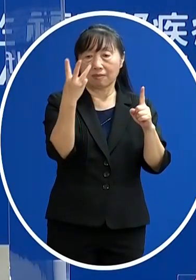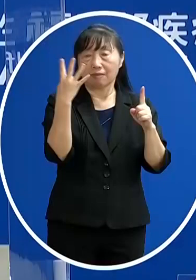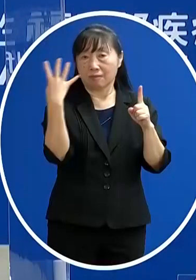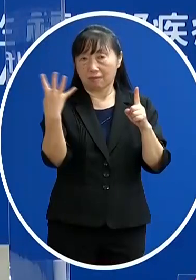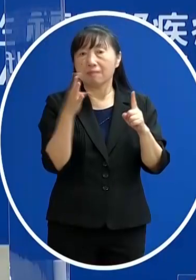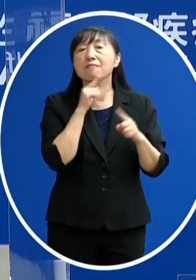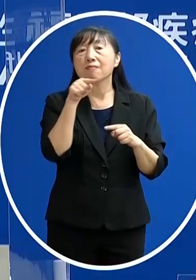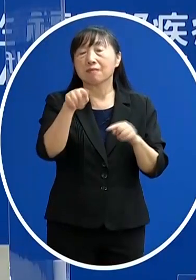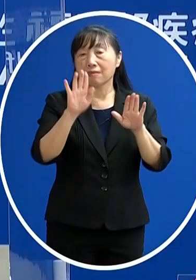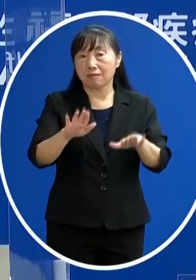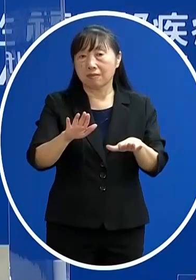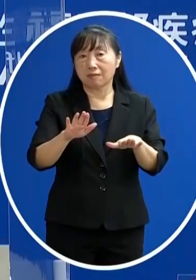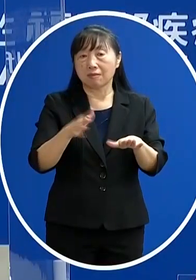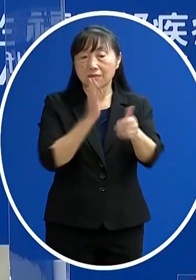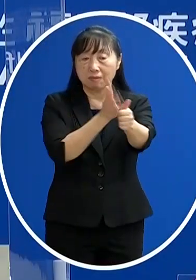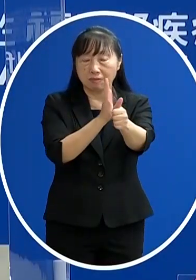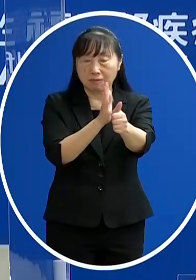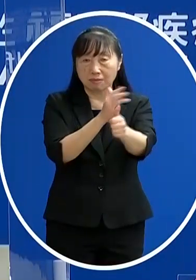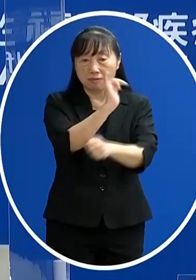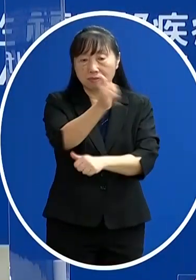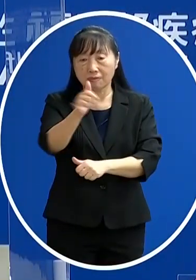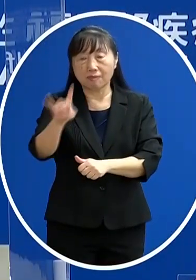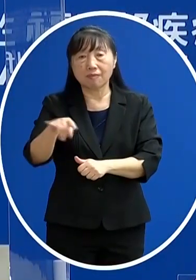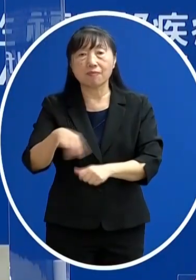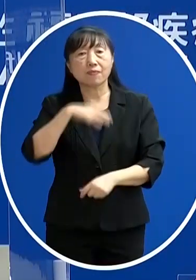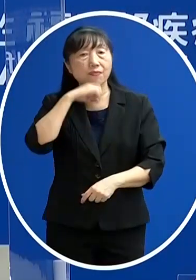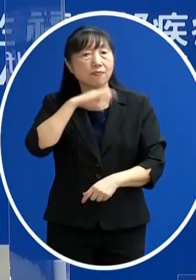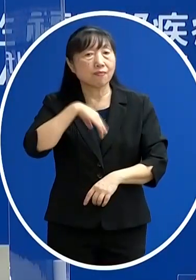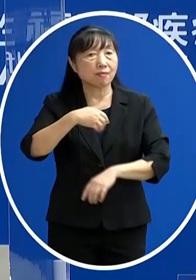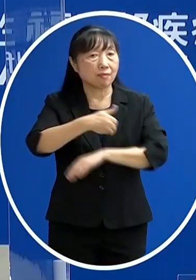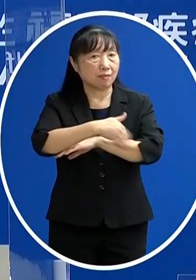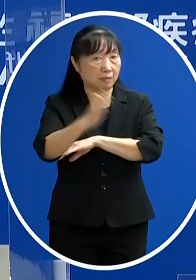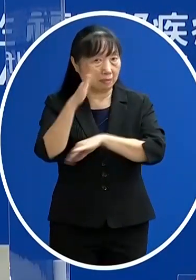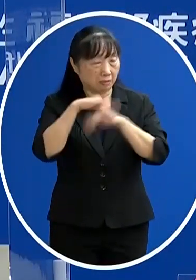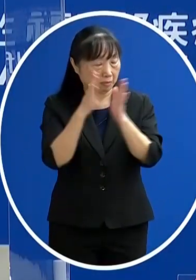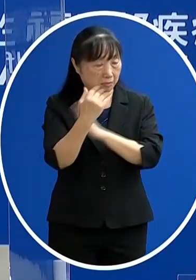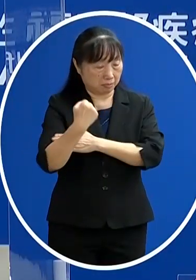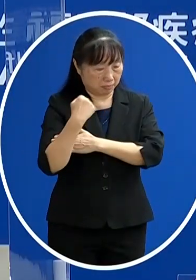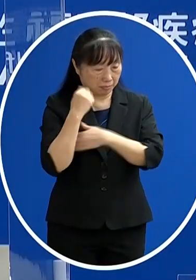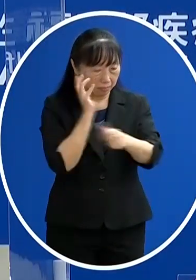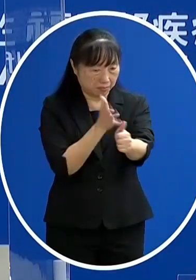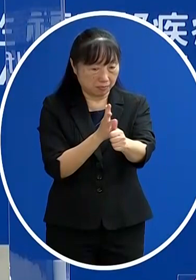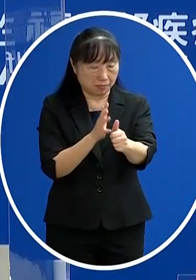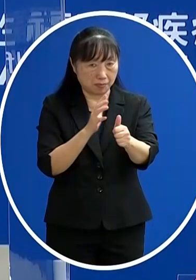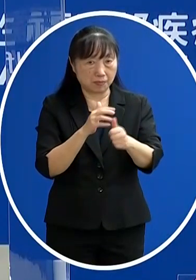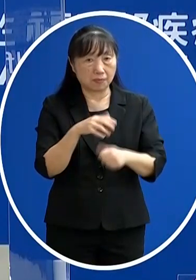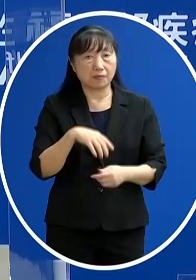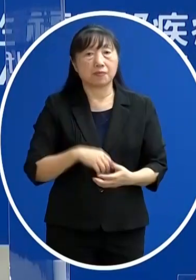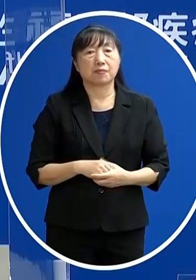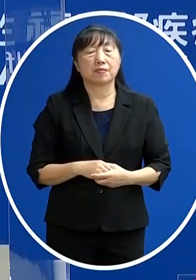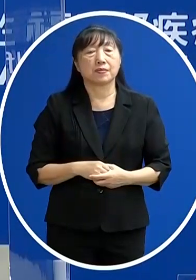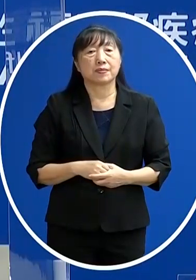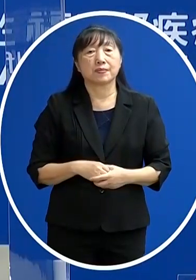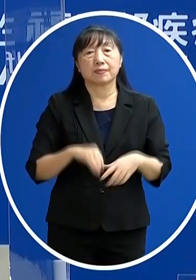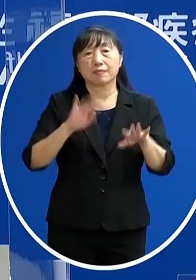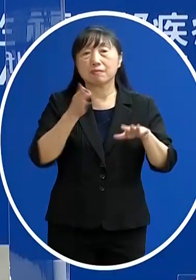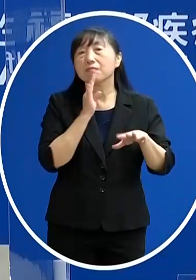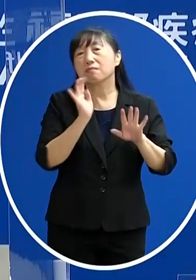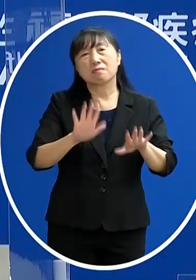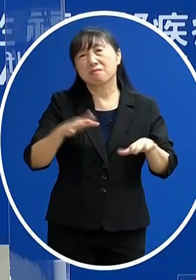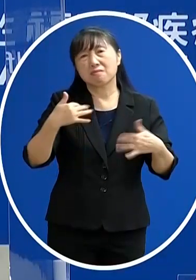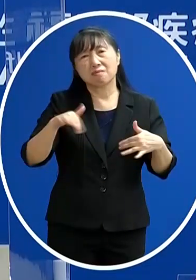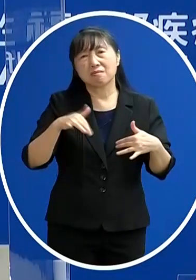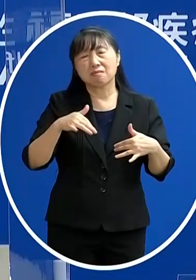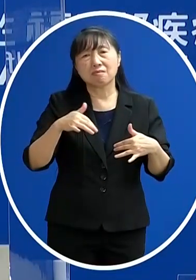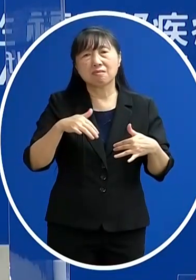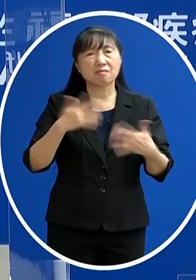在的疫调我们积极在进行，屏东县政府这边也非常的努力，啊，但目前来讲哈还没有找到这个